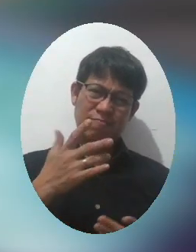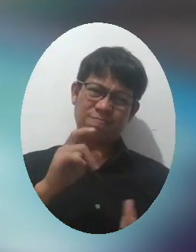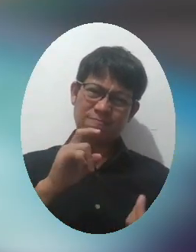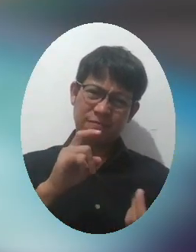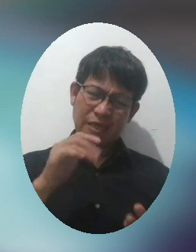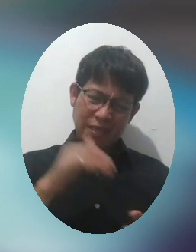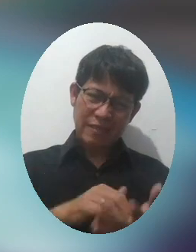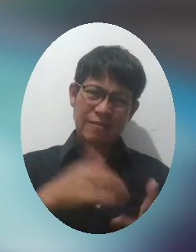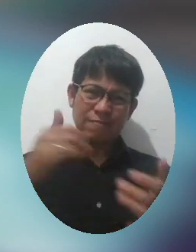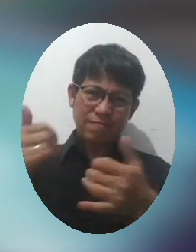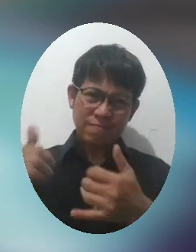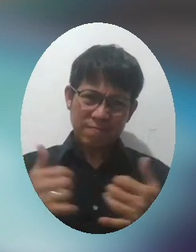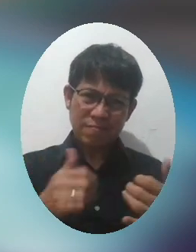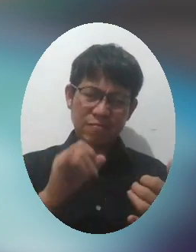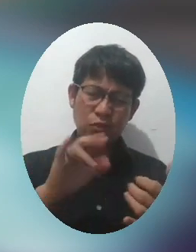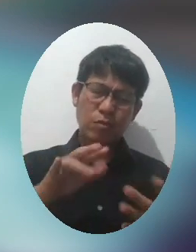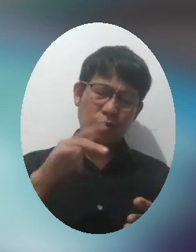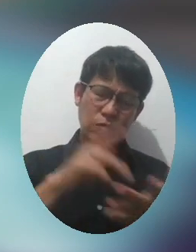tumatawa, makulit.